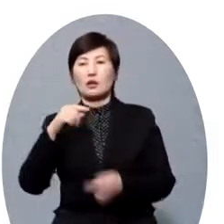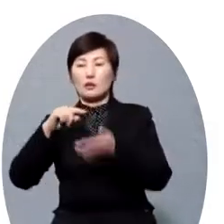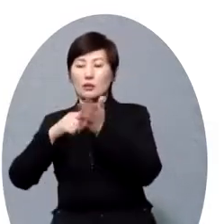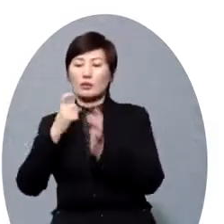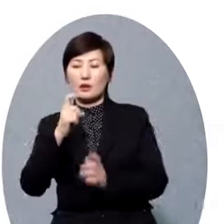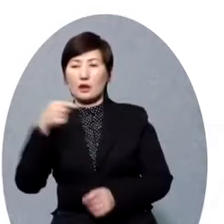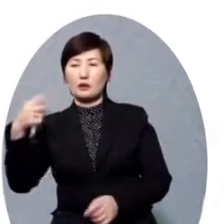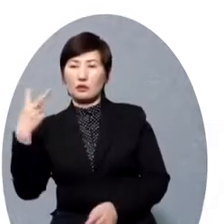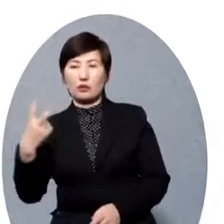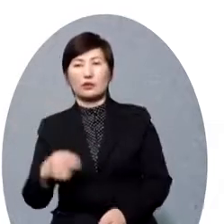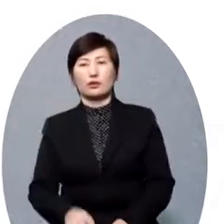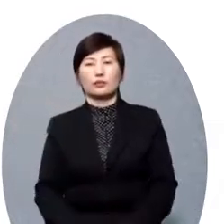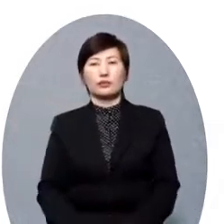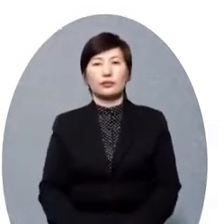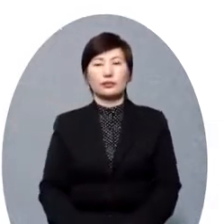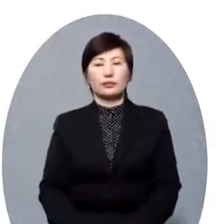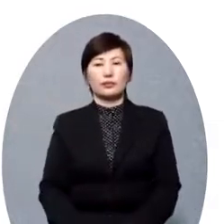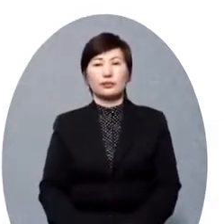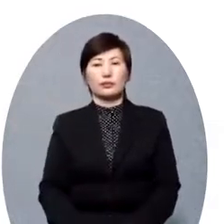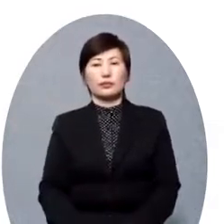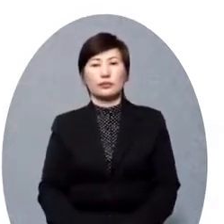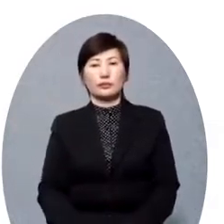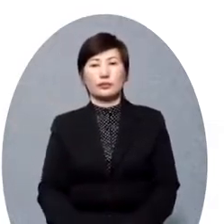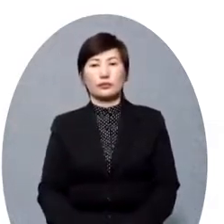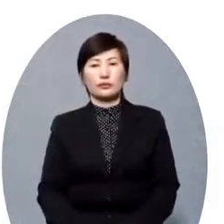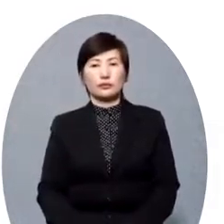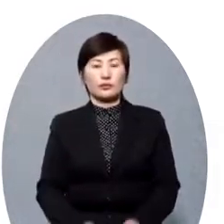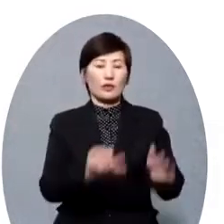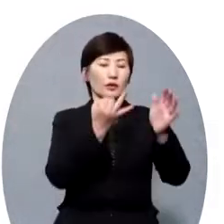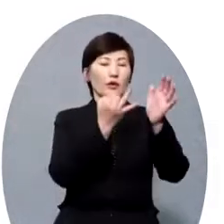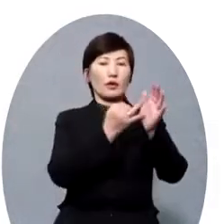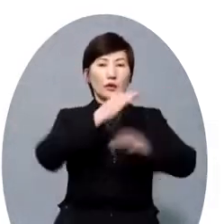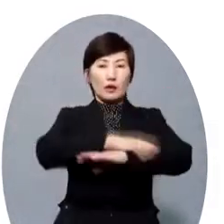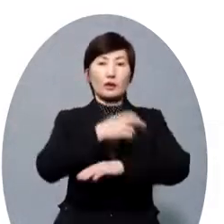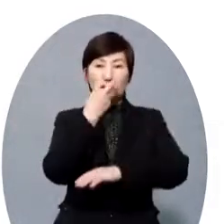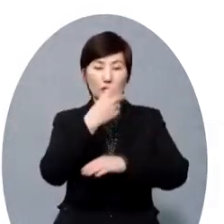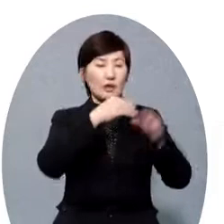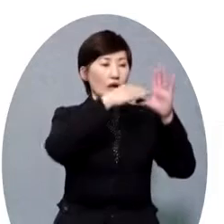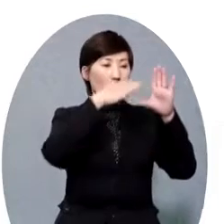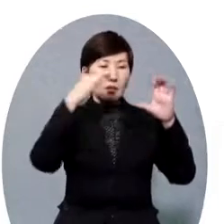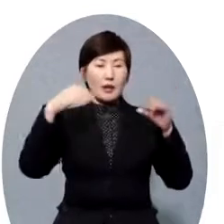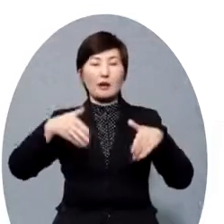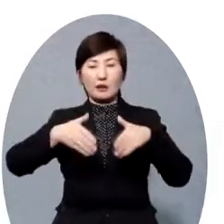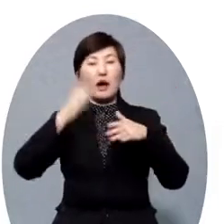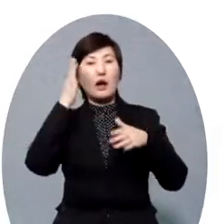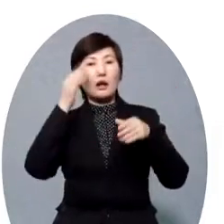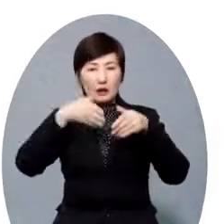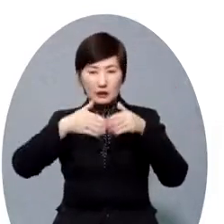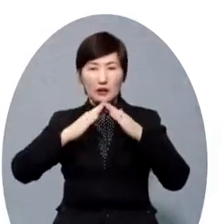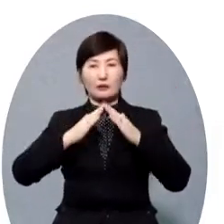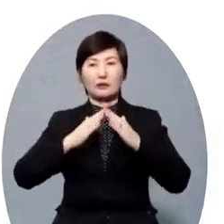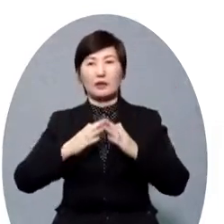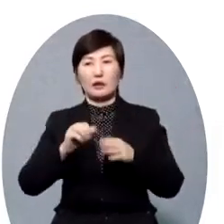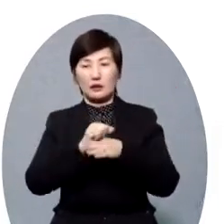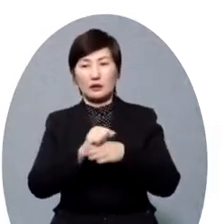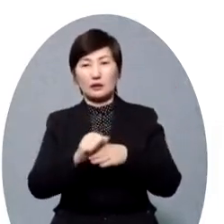x хасахны 2 болно. За 7-р ангид үтсэн гарапаг байгуулах арга давтаад ox